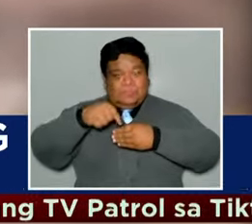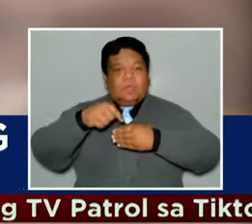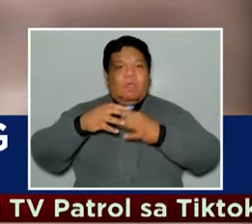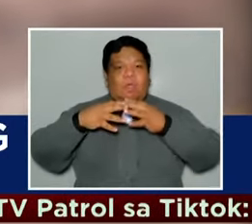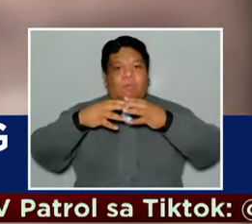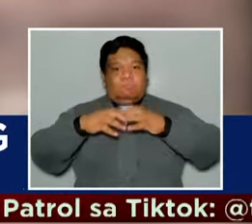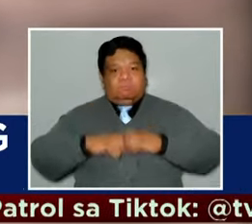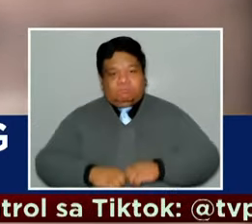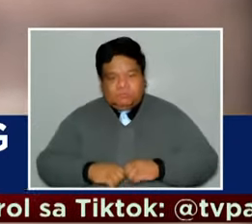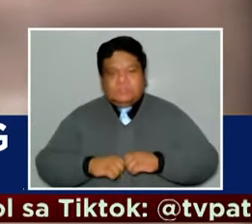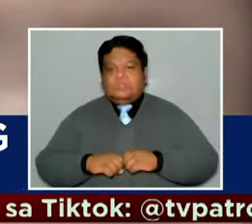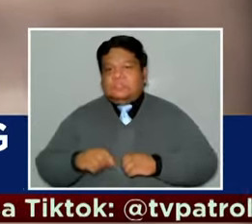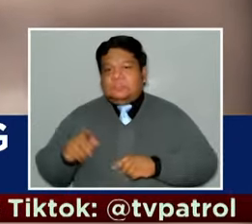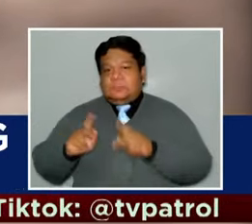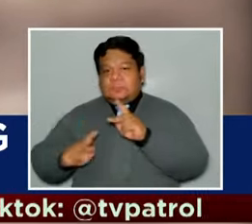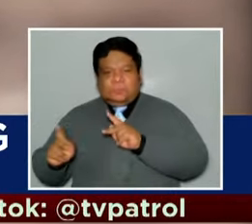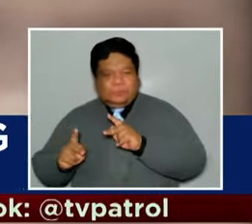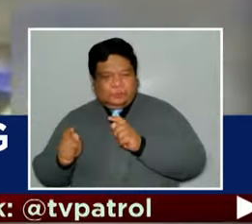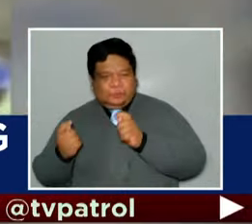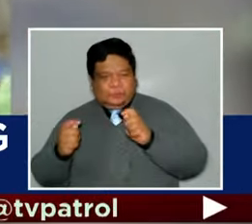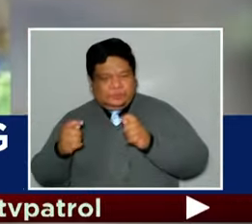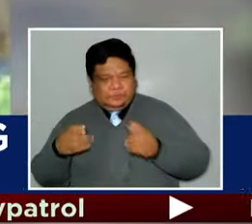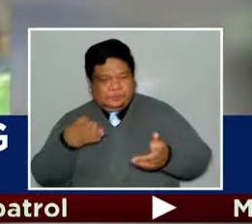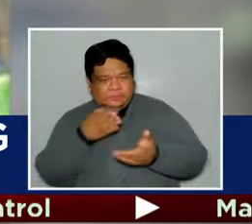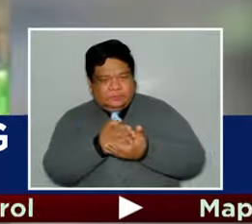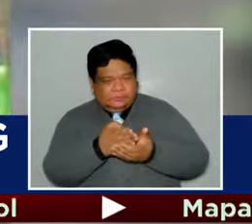Barangay Kalumpang sa Liliw, Laguna.